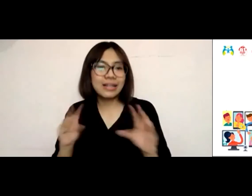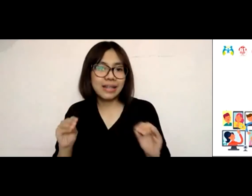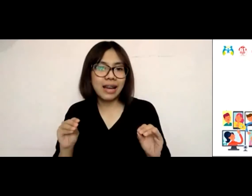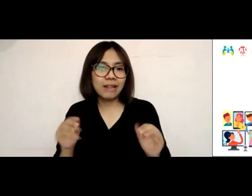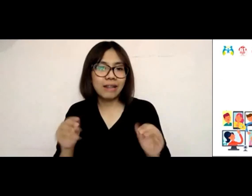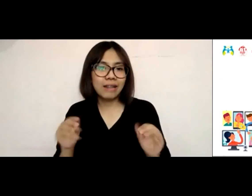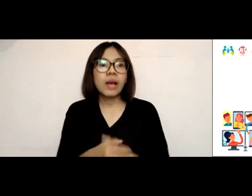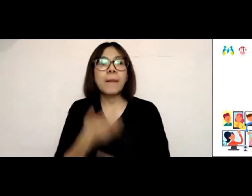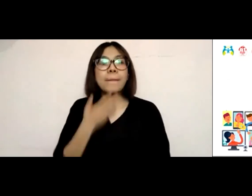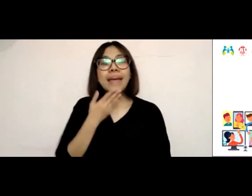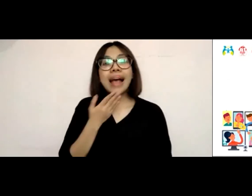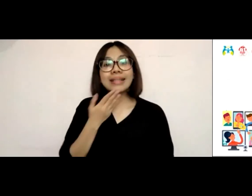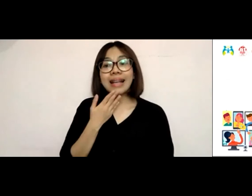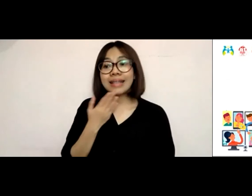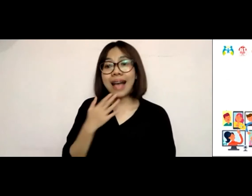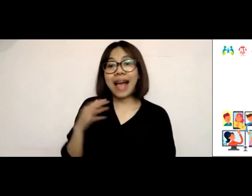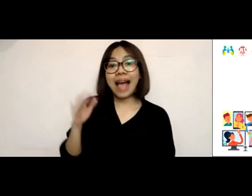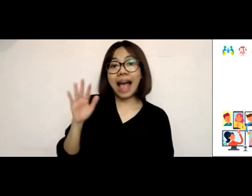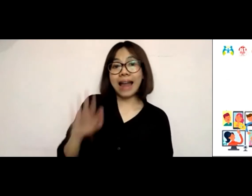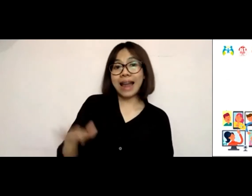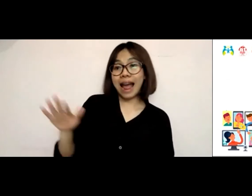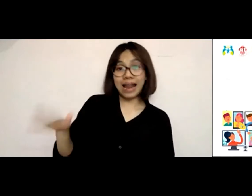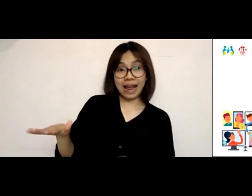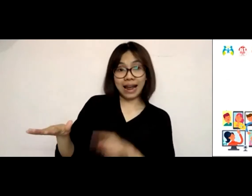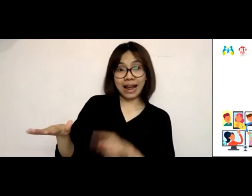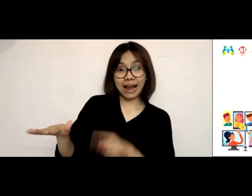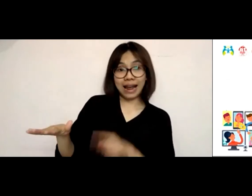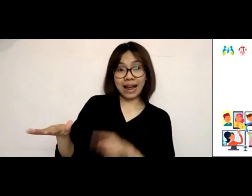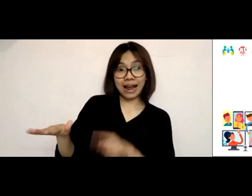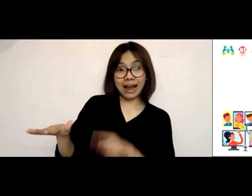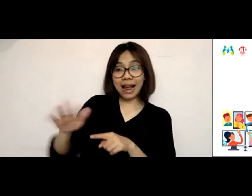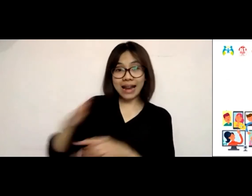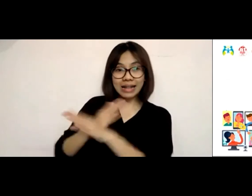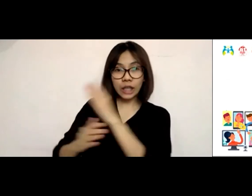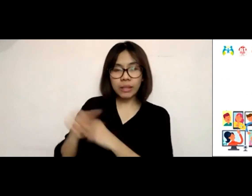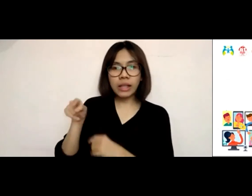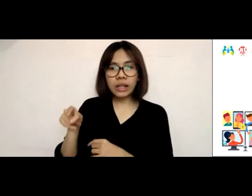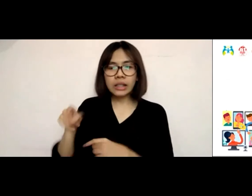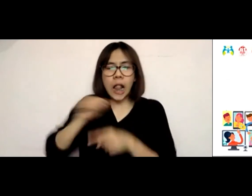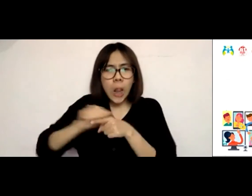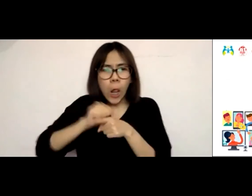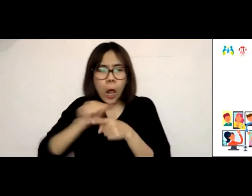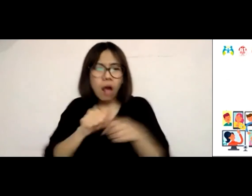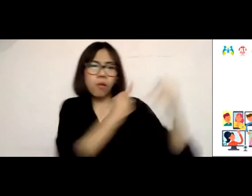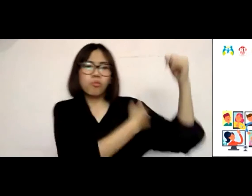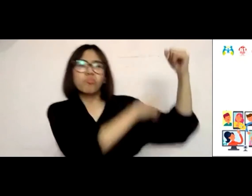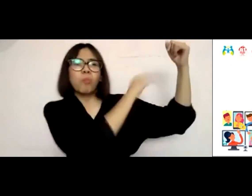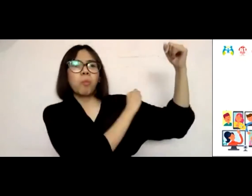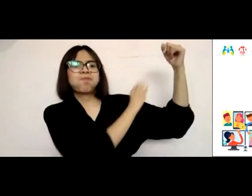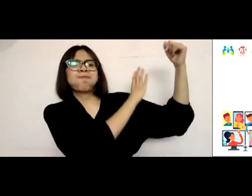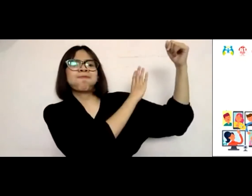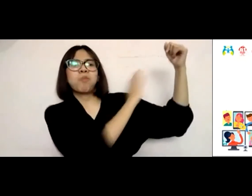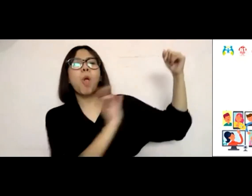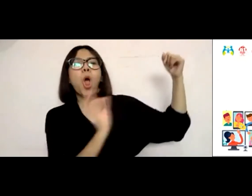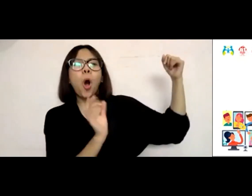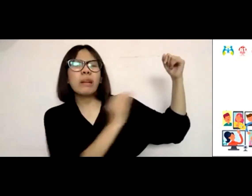ini biasanya pertama hard skill-nya memang masih belum terasah gitu ya. Jadi istilahnya